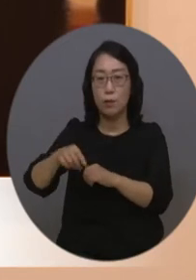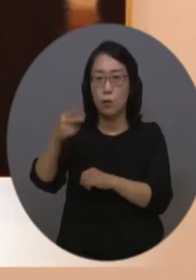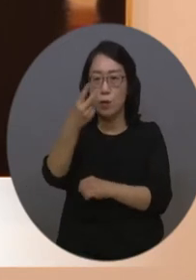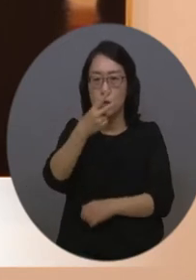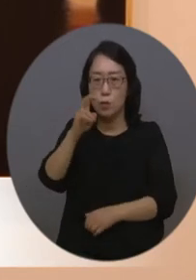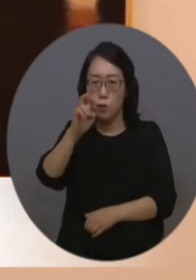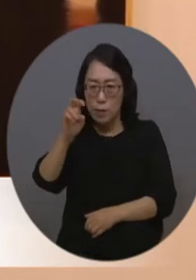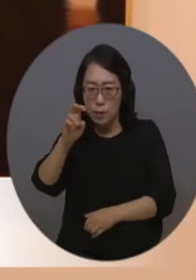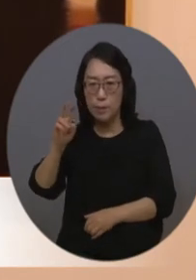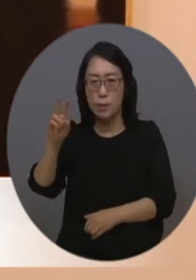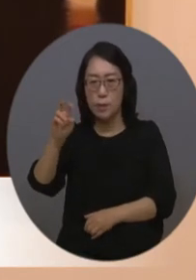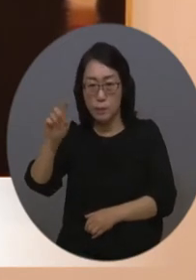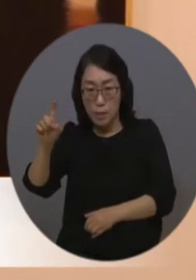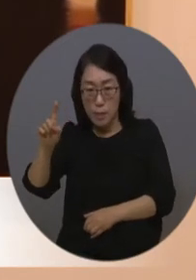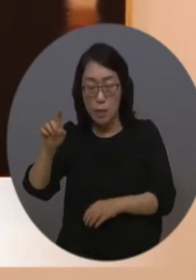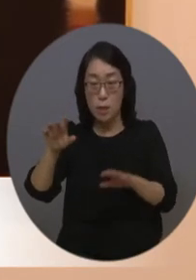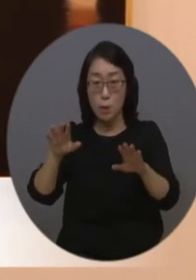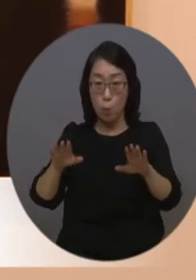2020년, 2021년